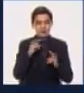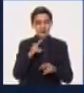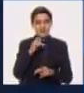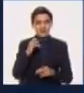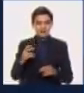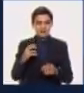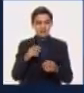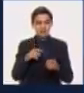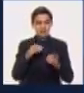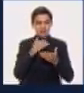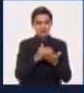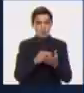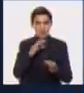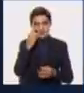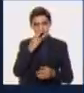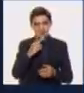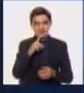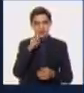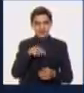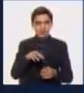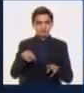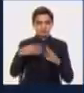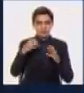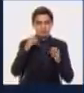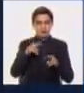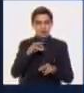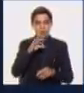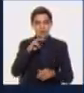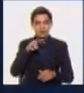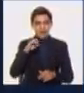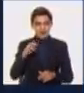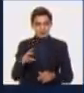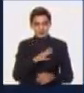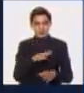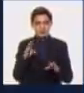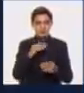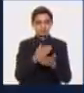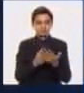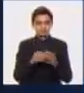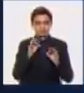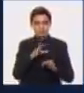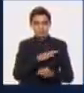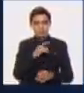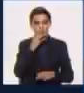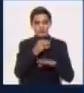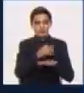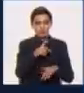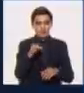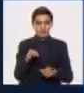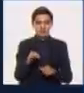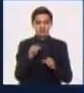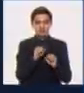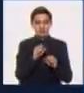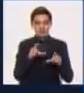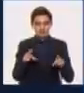режиміне байланысты Нұрсұлтан қаласындағы сот залымен онлайн байланыс орнатылып, іске қатысты азаматтармен танысу жүргізілді. Жауапкерлер мен қорғаушылардың